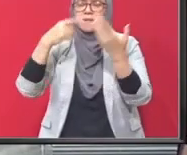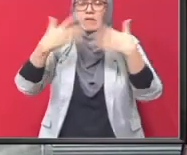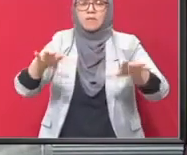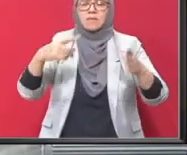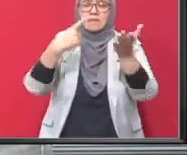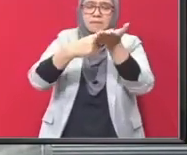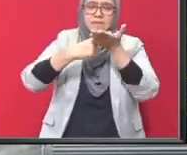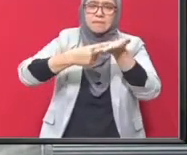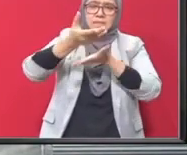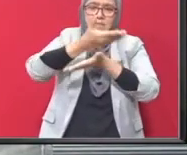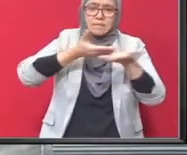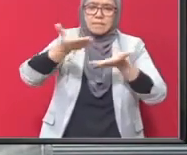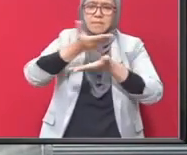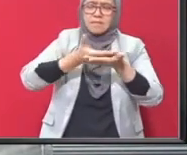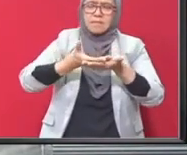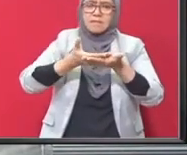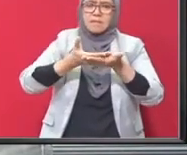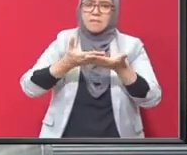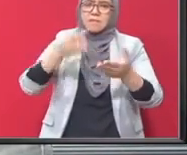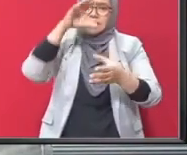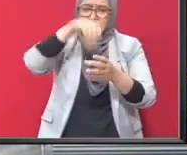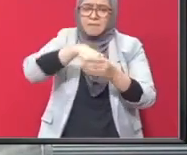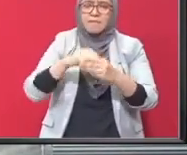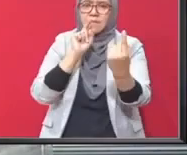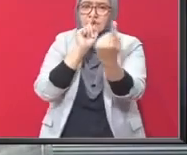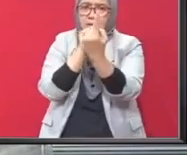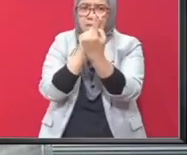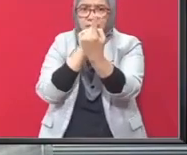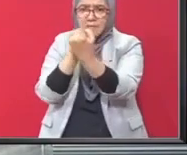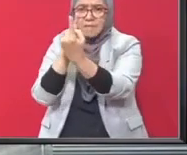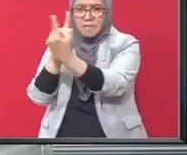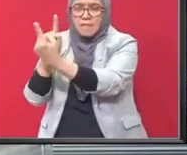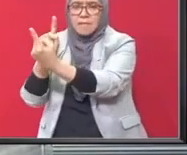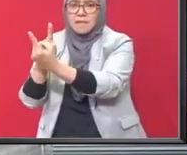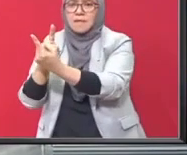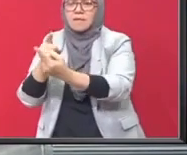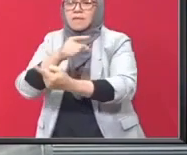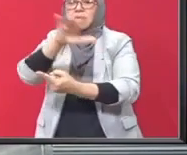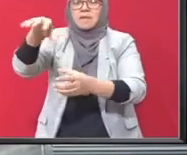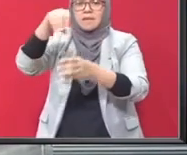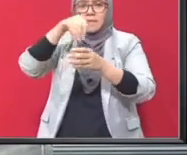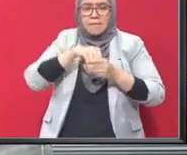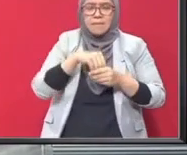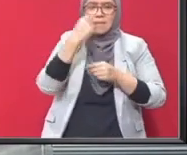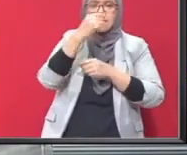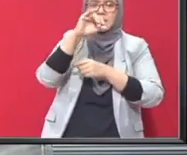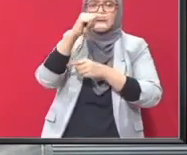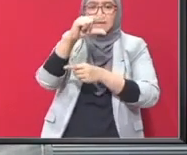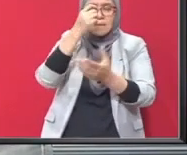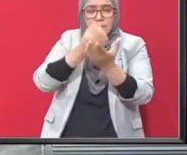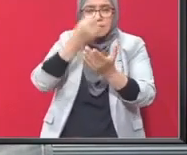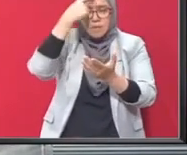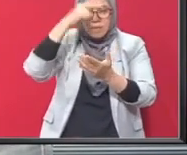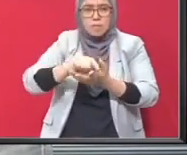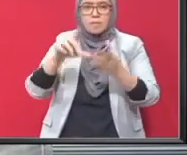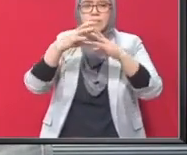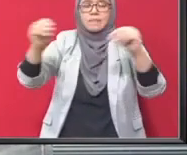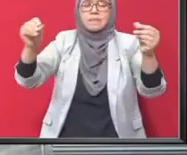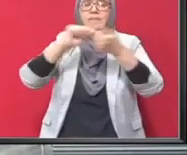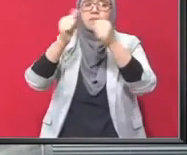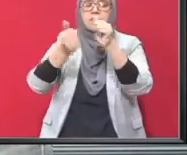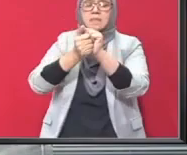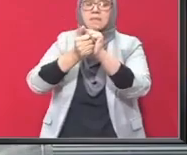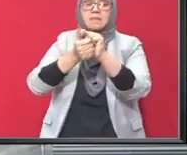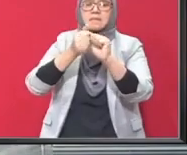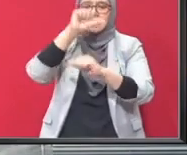bincang termasuk juga kita bertemu dengan Maika Maika yang terlibat dalam di ekonomi untuk kita mengatasi masalah sosial seperti